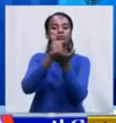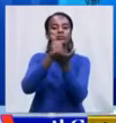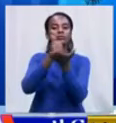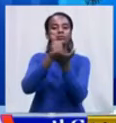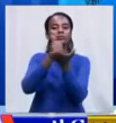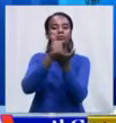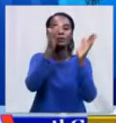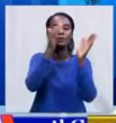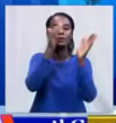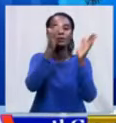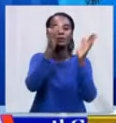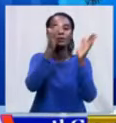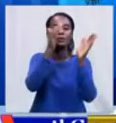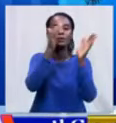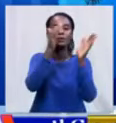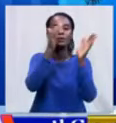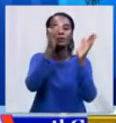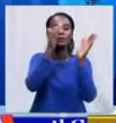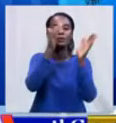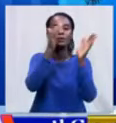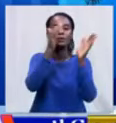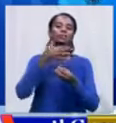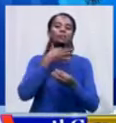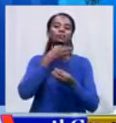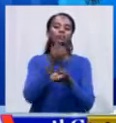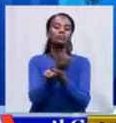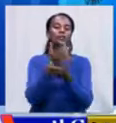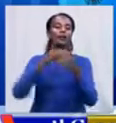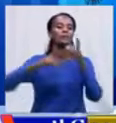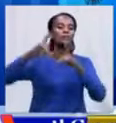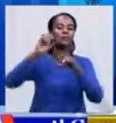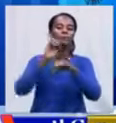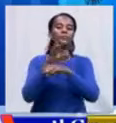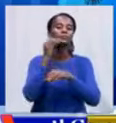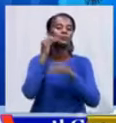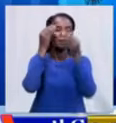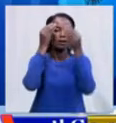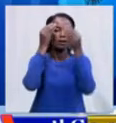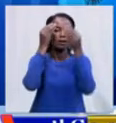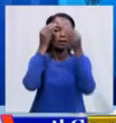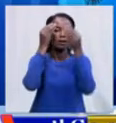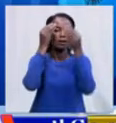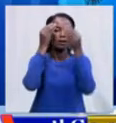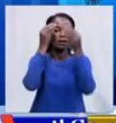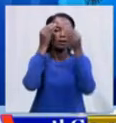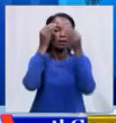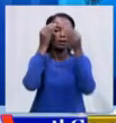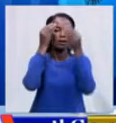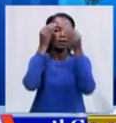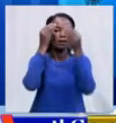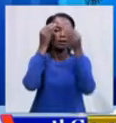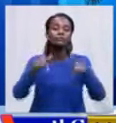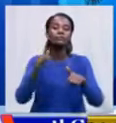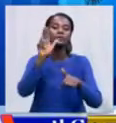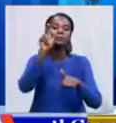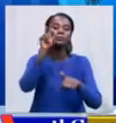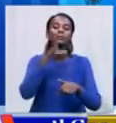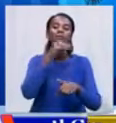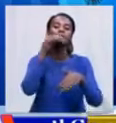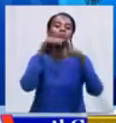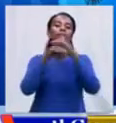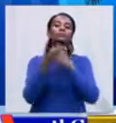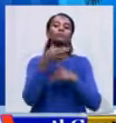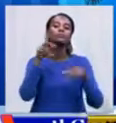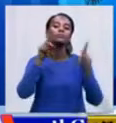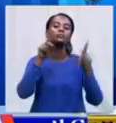መዘጋጀት እንዳለበት የደቡብ ክልል እስልምና ጉዳዮች ከፍተኛ ምክር ቤት አሳስቧል ምክር ቤቱ የዘንድሮን የረመዳን ጾም መግቢያና ህዝበ